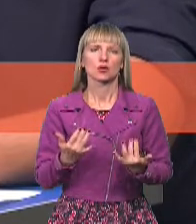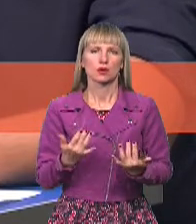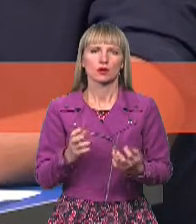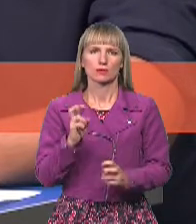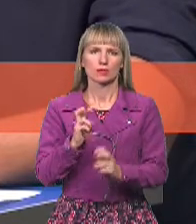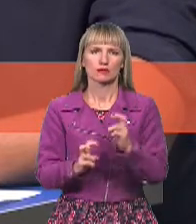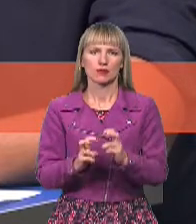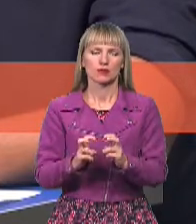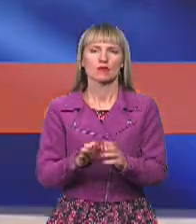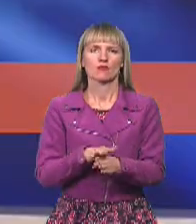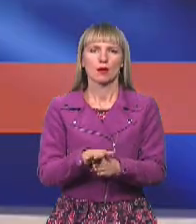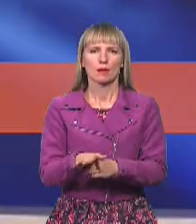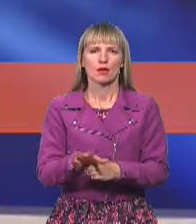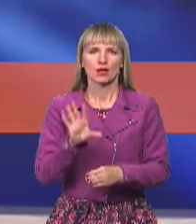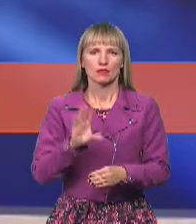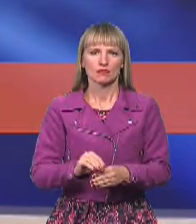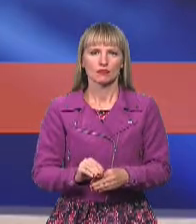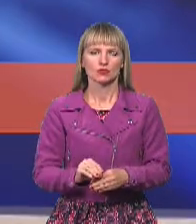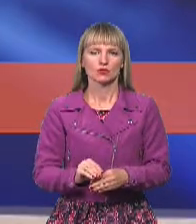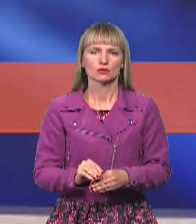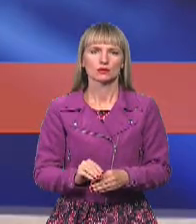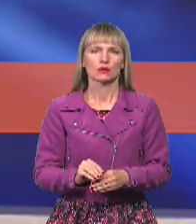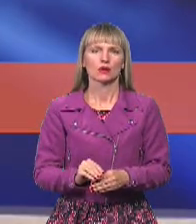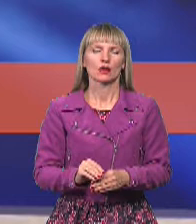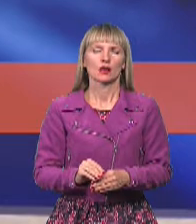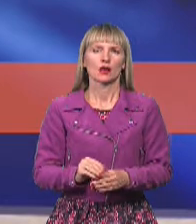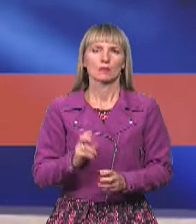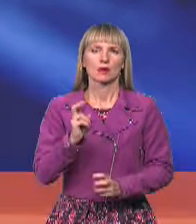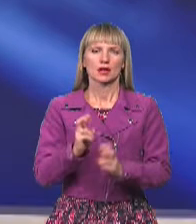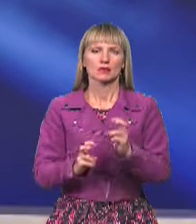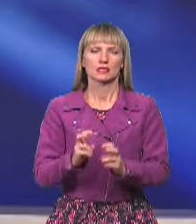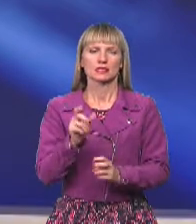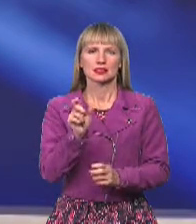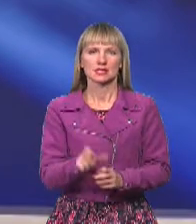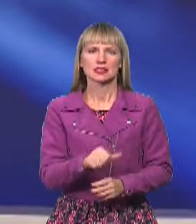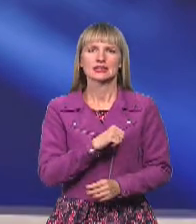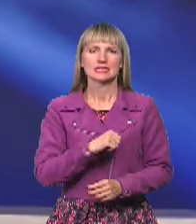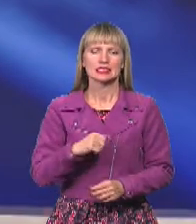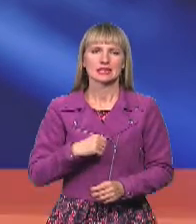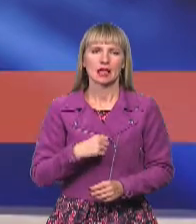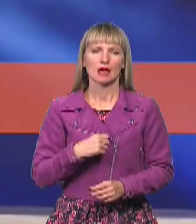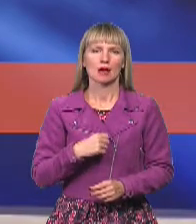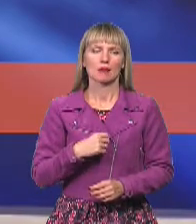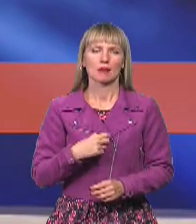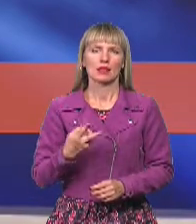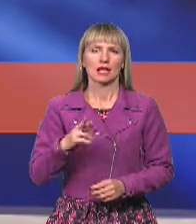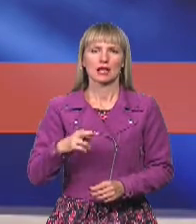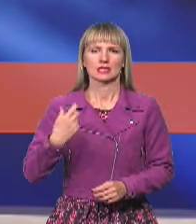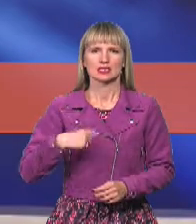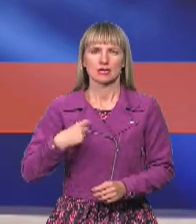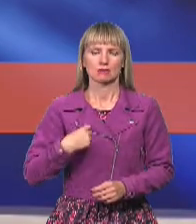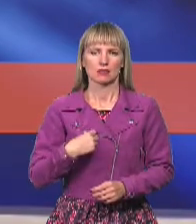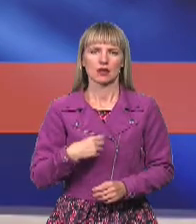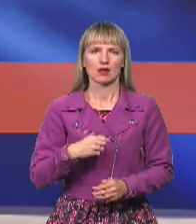рынка, они работают. Дело в том, что оператор рынка, он сам для себя предусматривает,